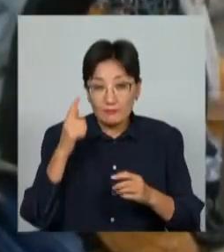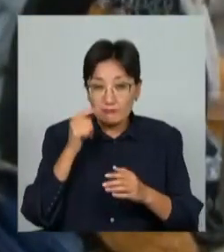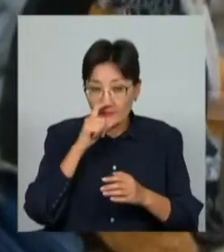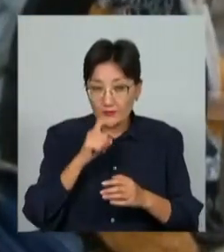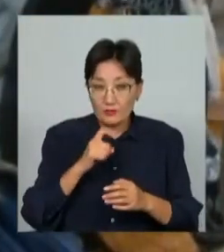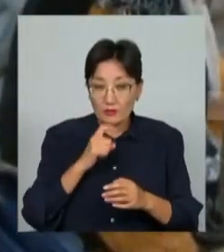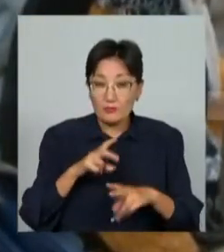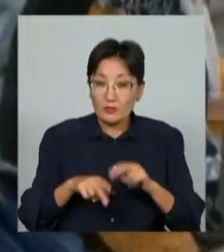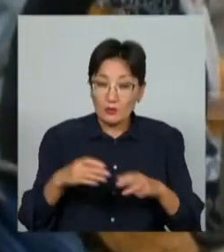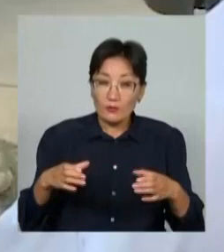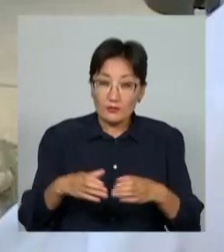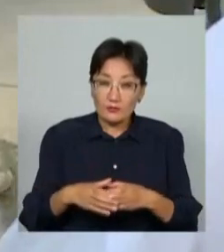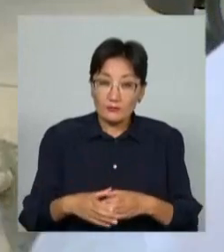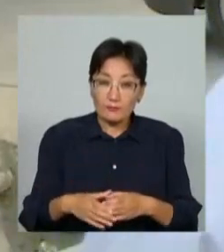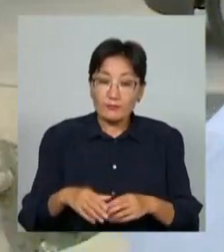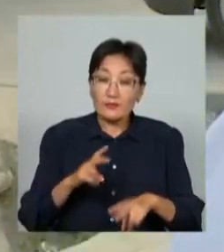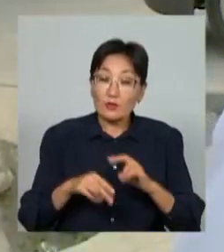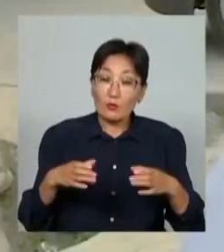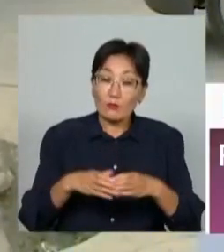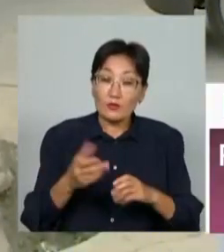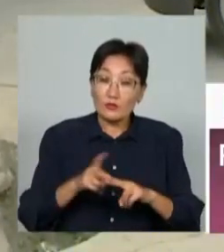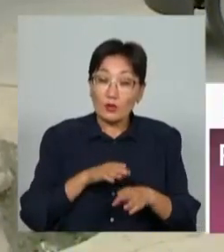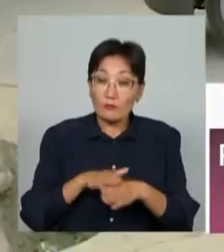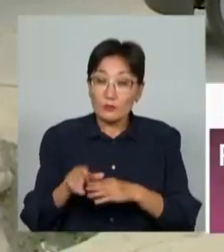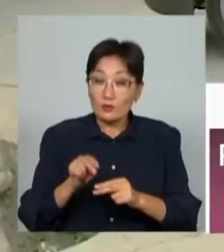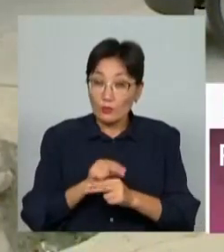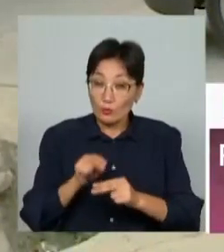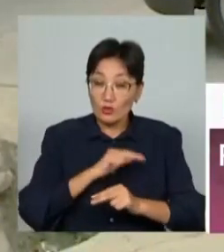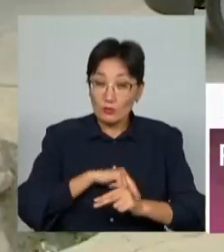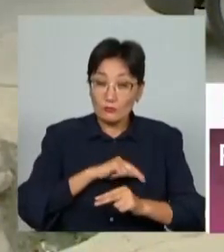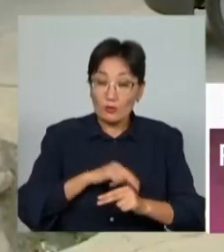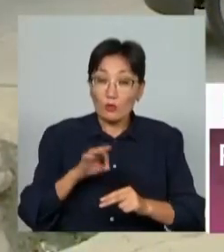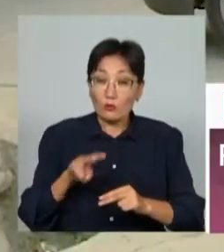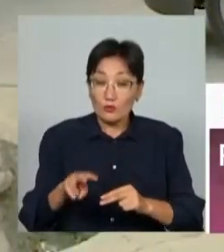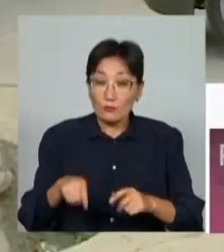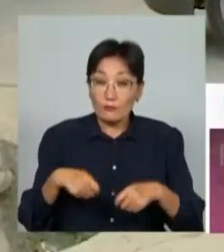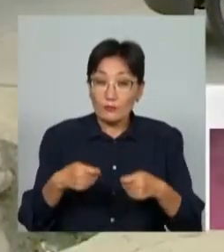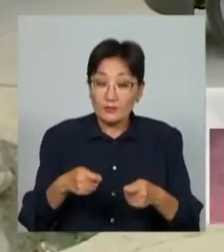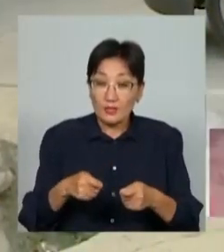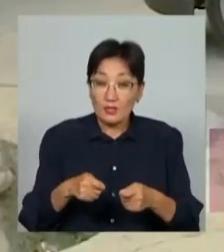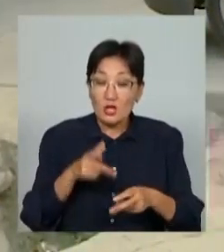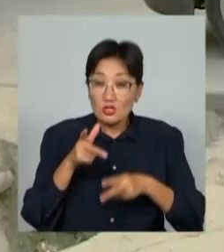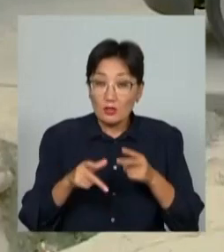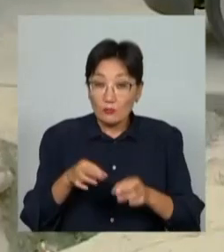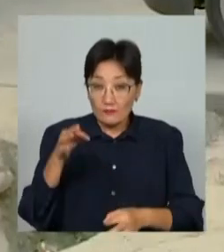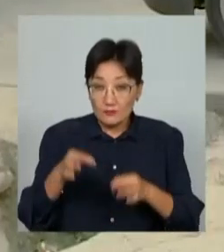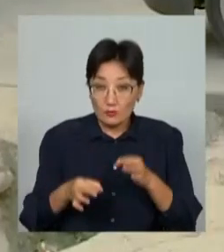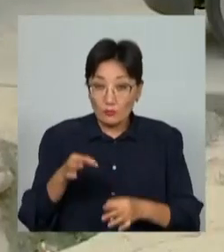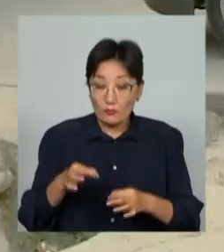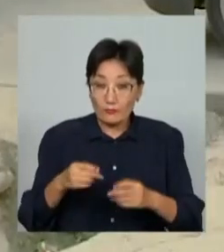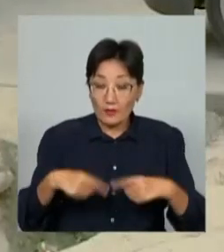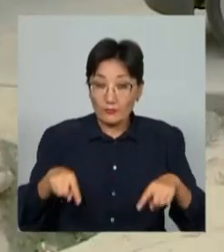недопониманий с подрядчиком. Подрядчик, который выполнял ремонтные работы, он подал иск в суд.